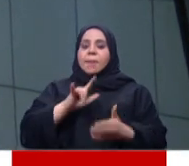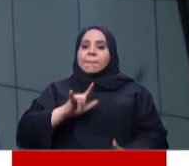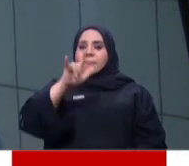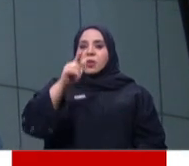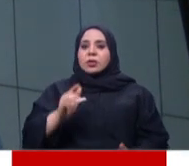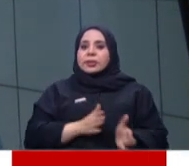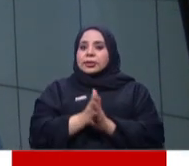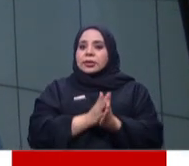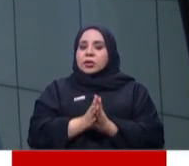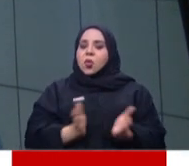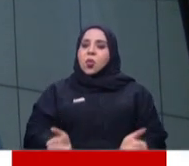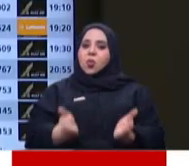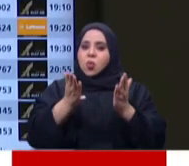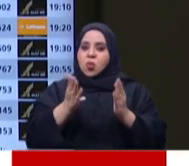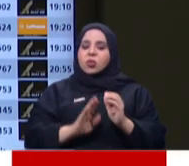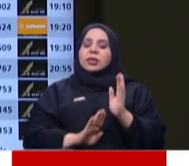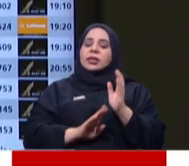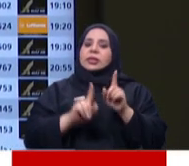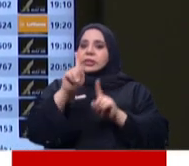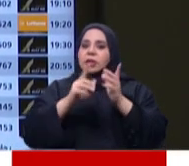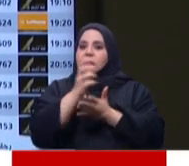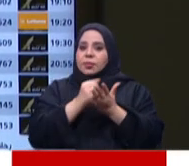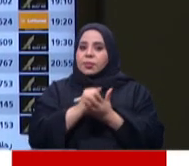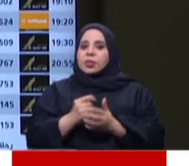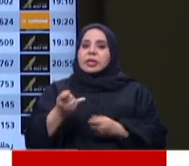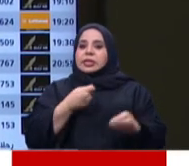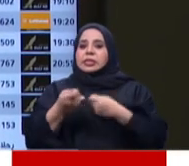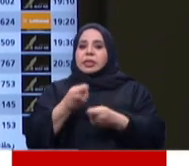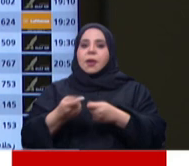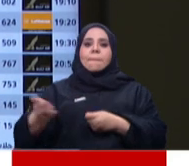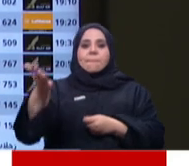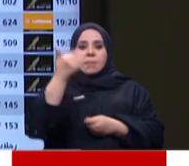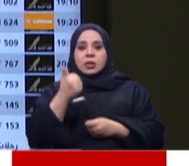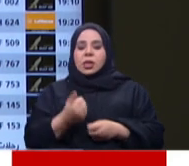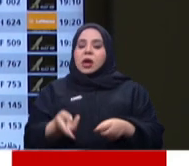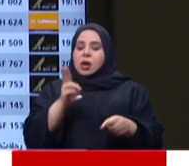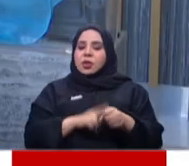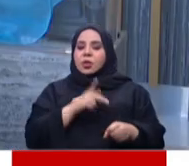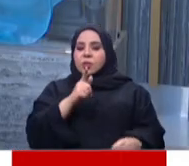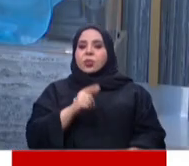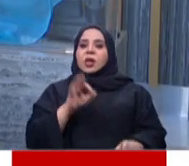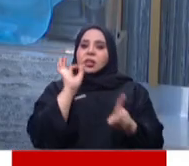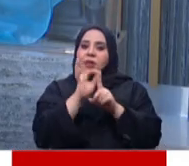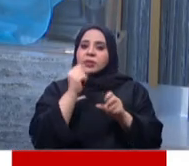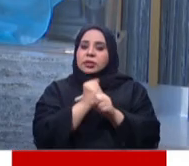الاقتصادي وجذب الاستثمارات، وهو ما يتفق مع أهداف رؤية البحرين الاقتصادية 2030.